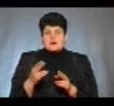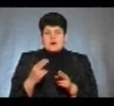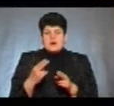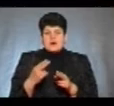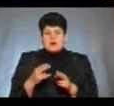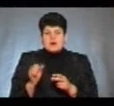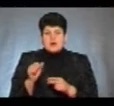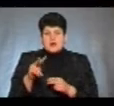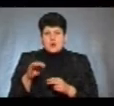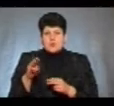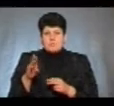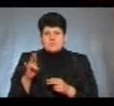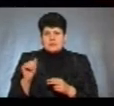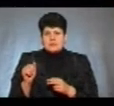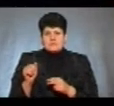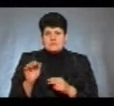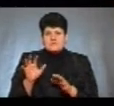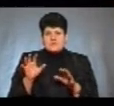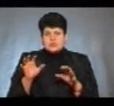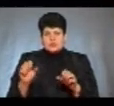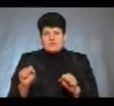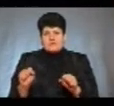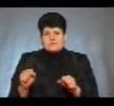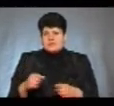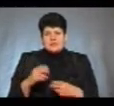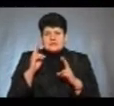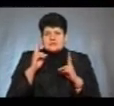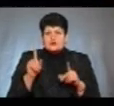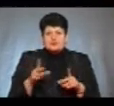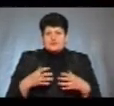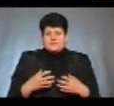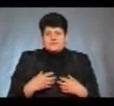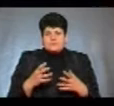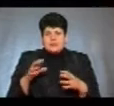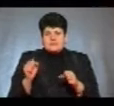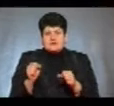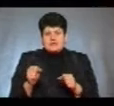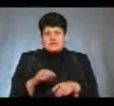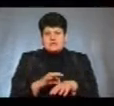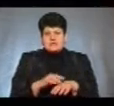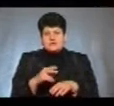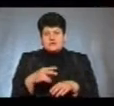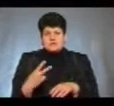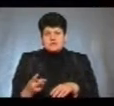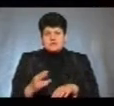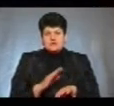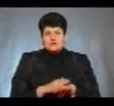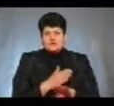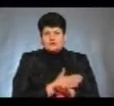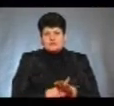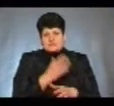які там 10 тисяч вольт працюють. Він на них просто там схопився, ляг на них, чи що, я не знаю. Ну коли ми зайшли, там тіло лежало, йому руку просто до ліктя